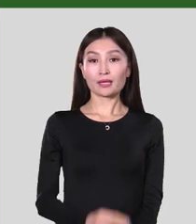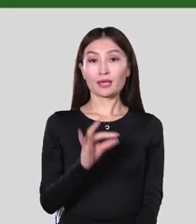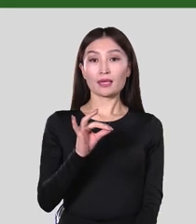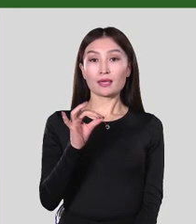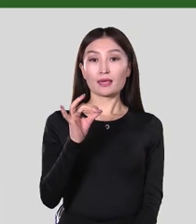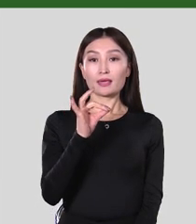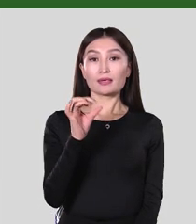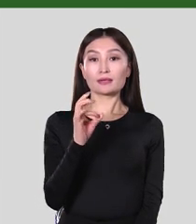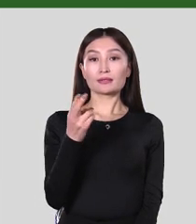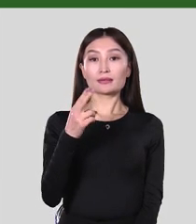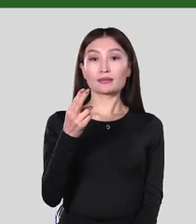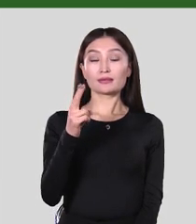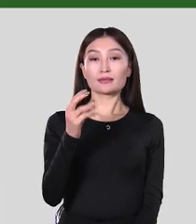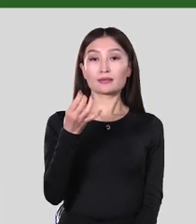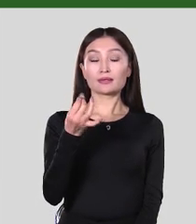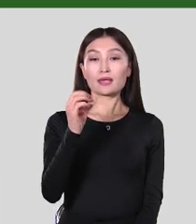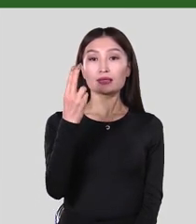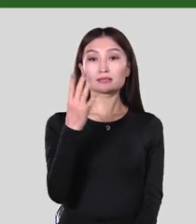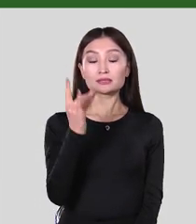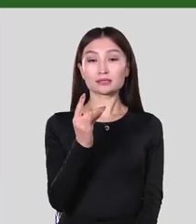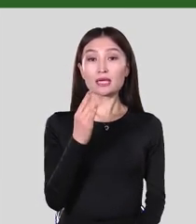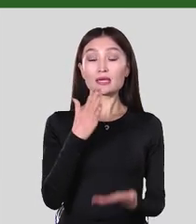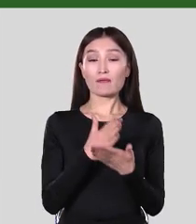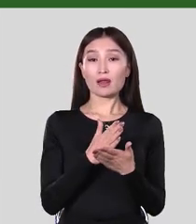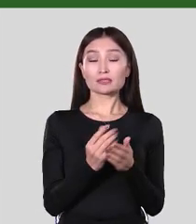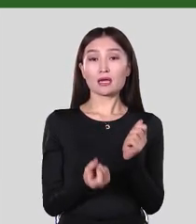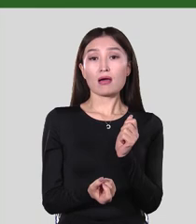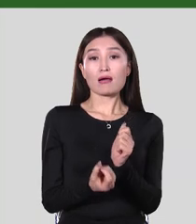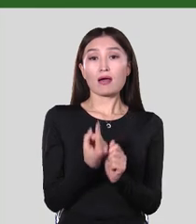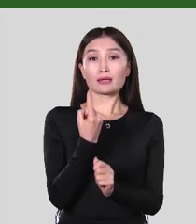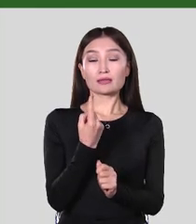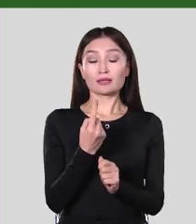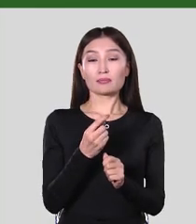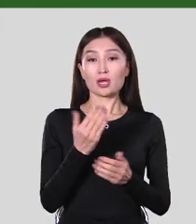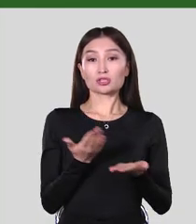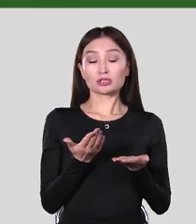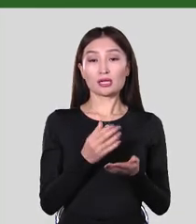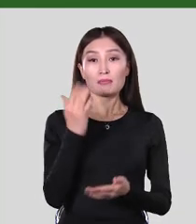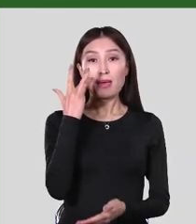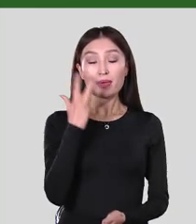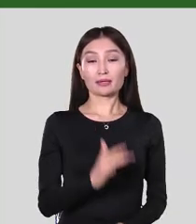Индейцы являются коренными жителями Америки?